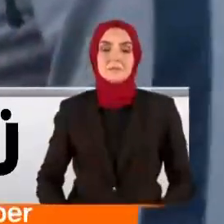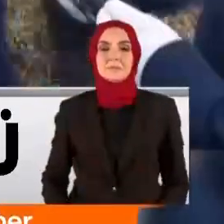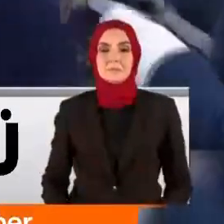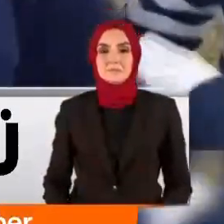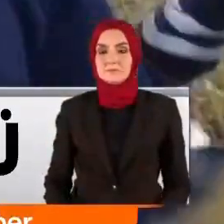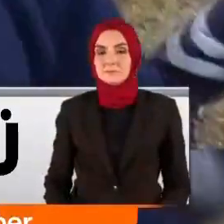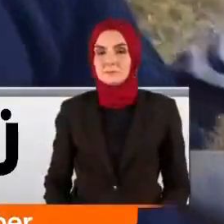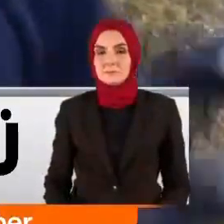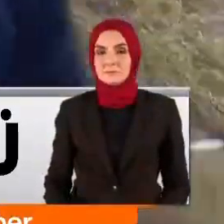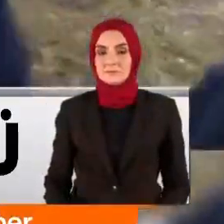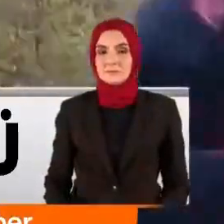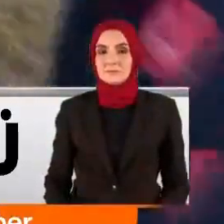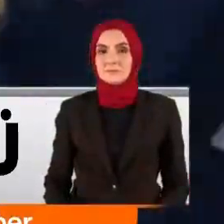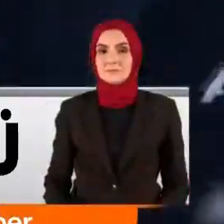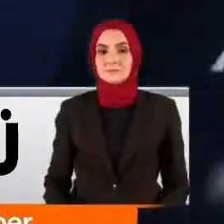aşağıya. Kırmızı halatı.